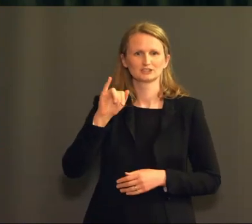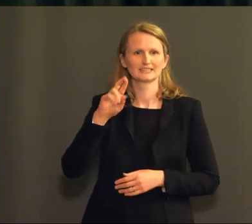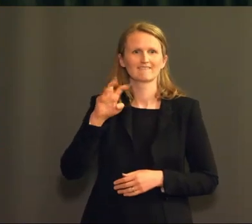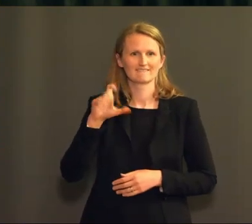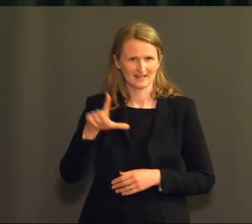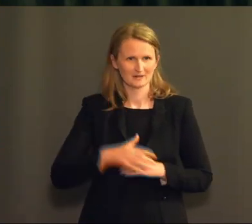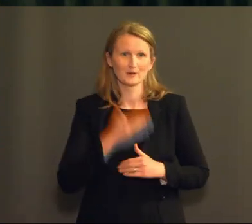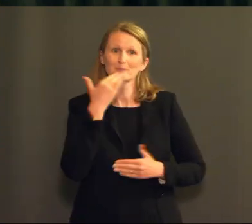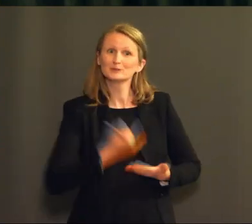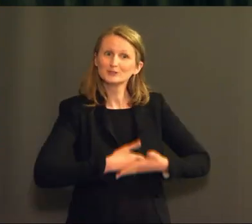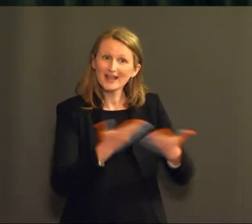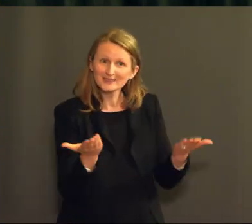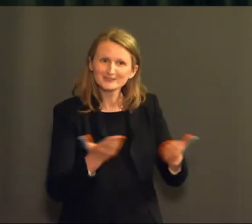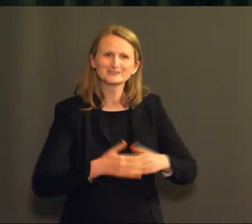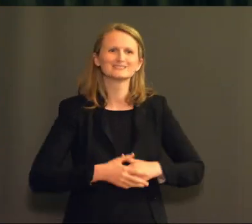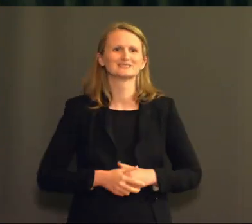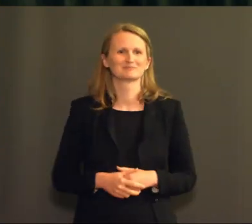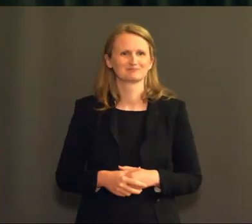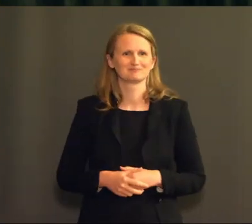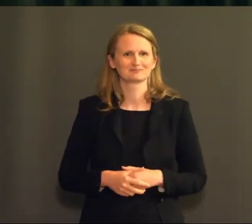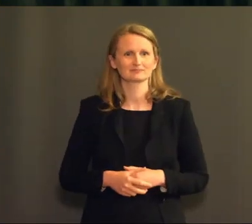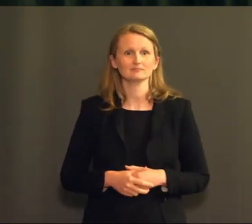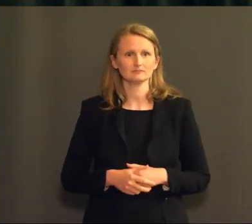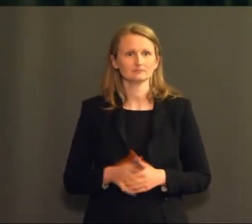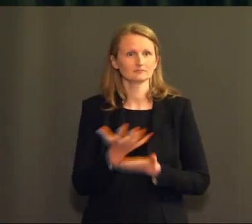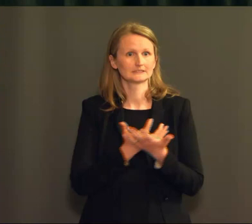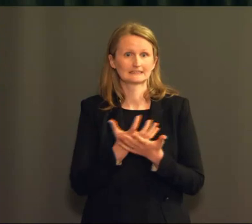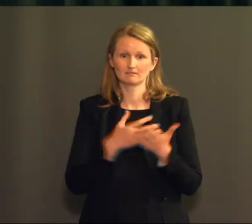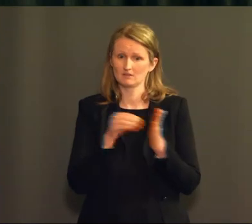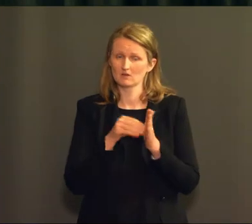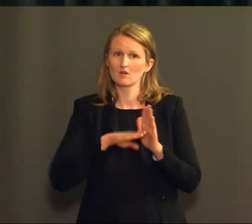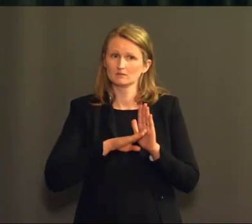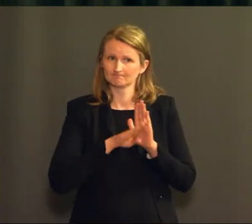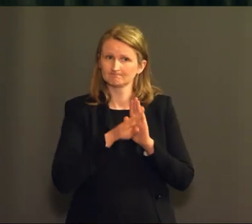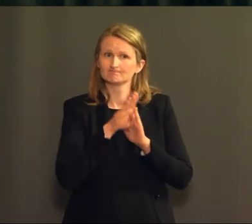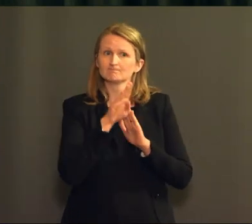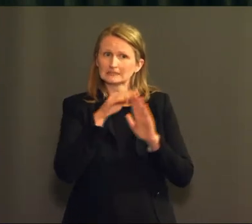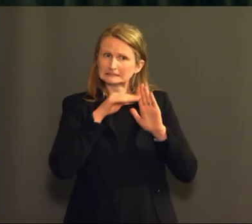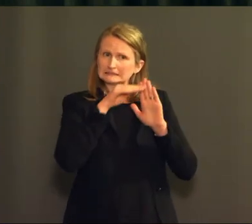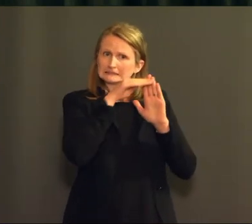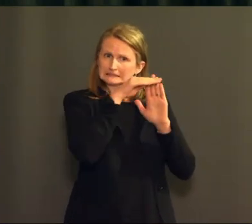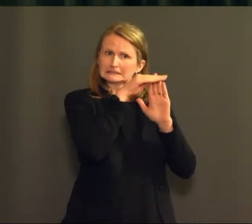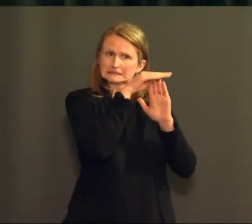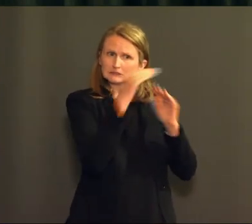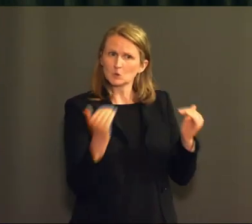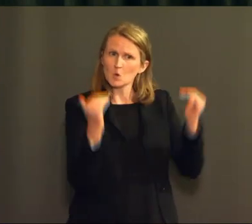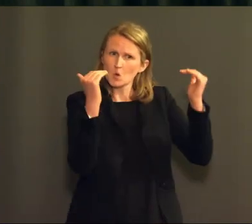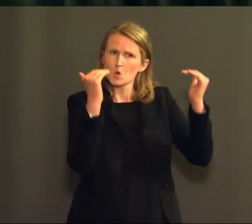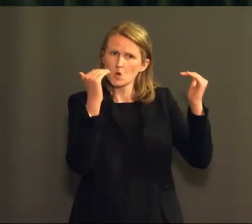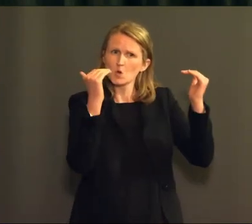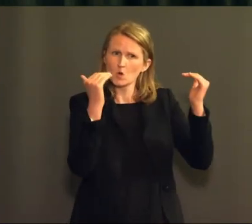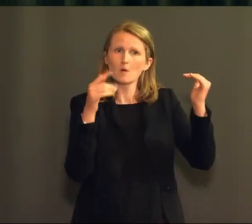élevé, mais ils ne sont pas exempts de quelques points positifs. La semaine dernière, une moyenne